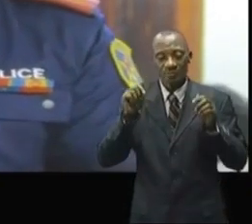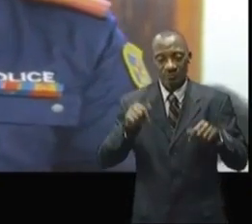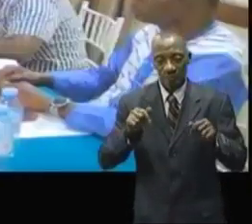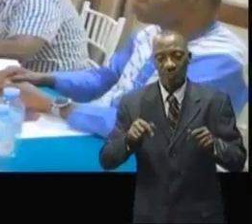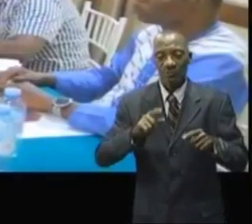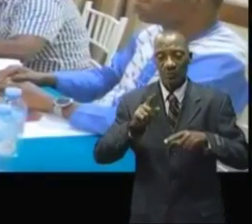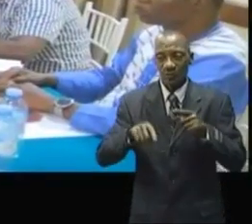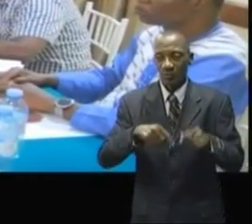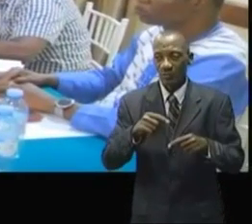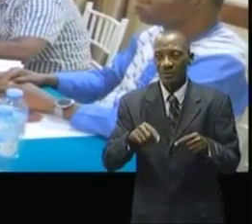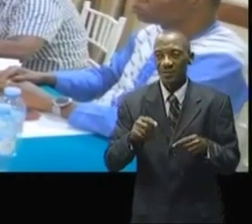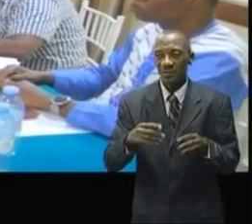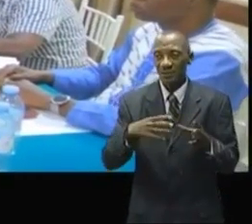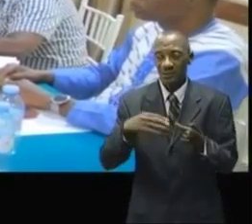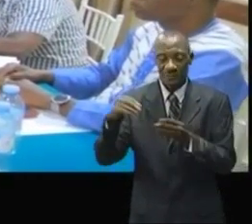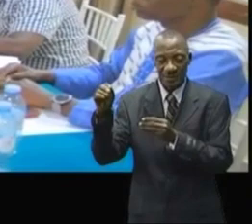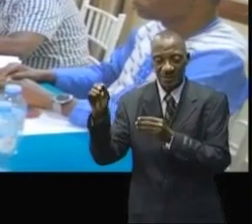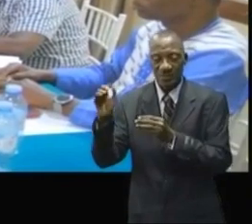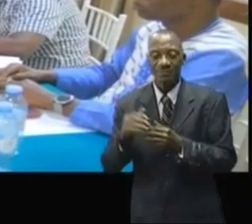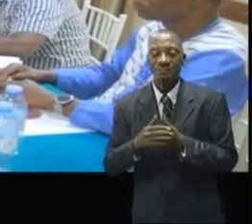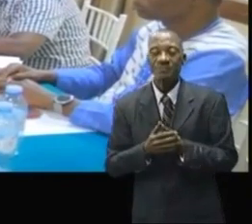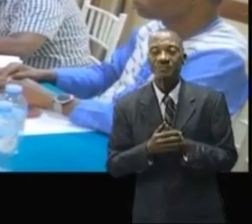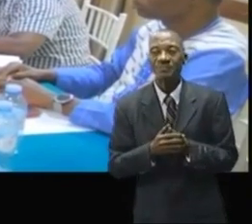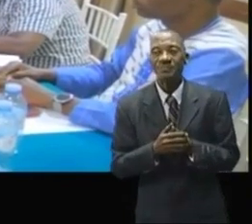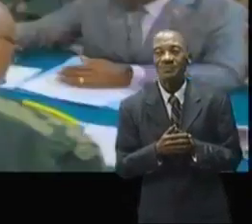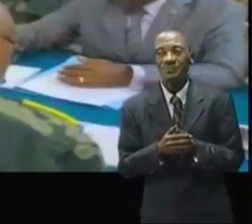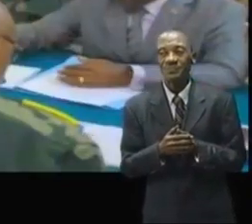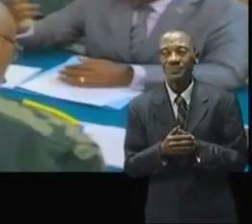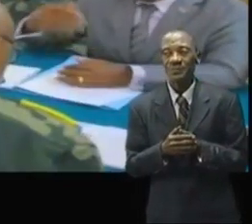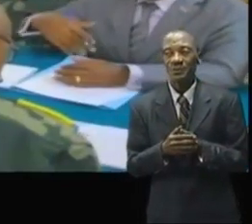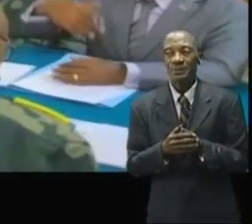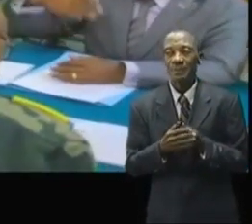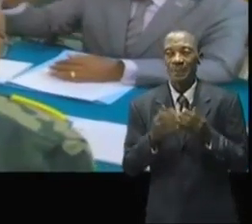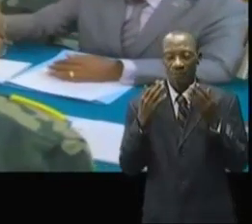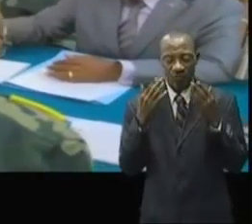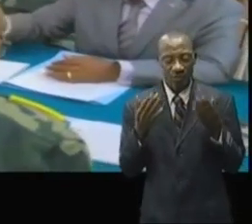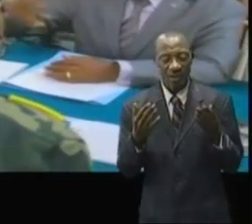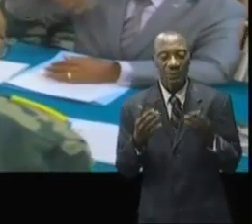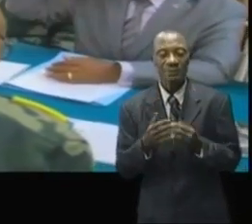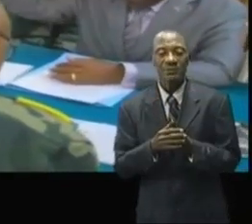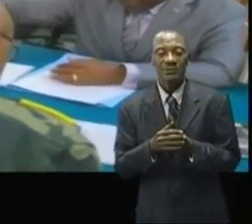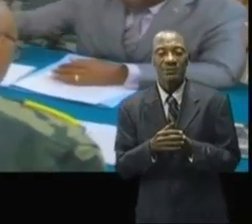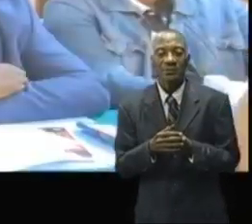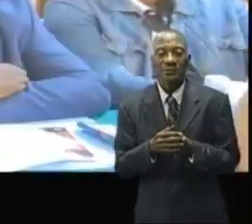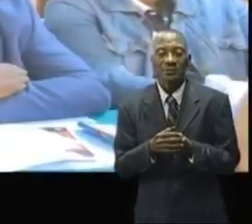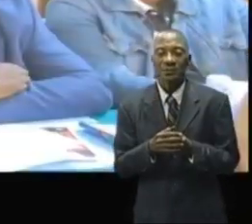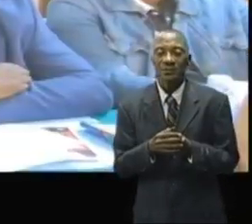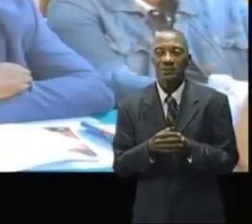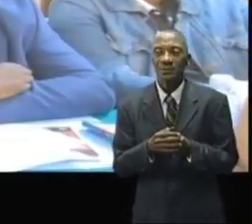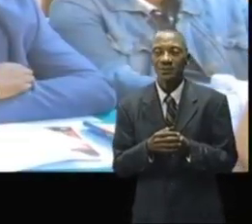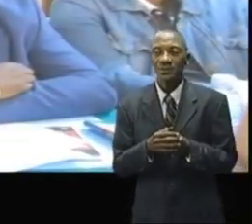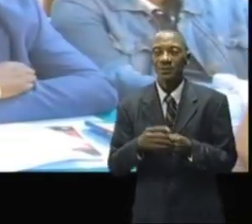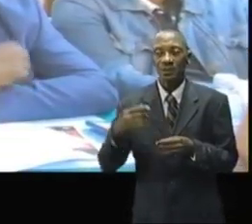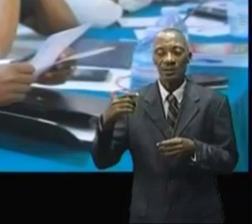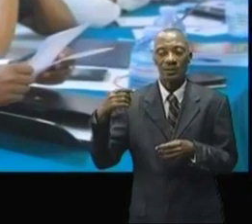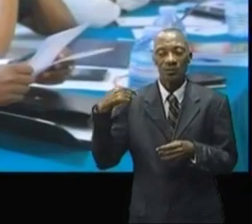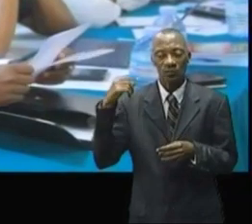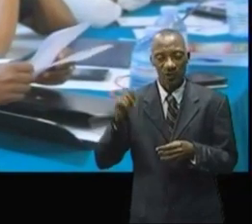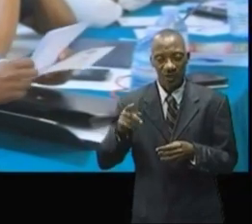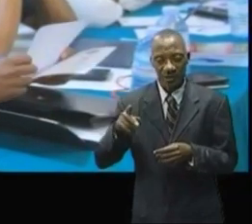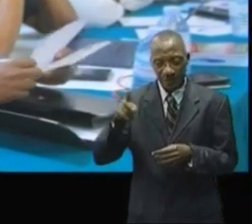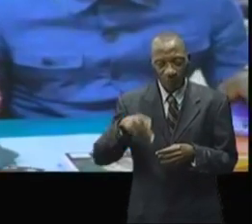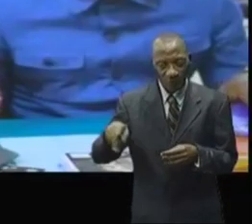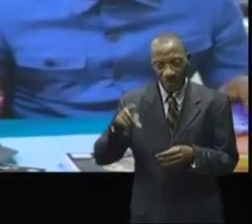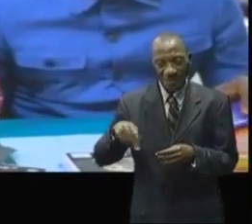pays. Notons que cette équipe provinciale intégrée de transition est composée notamment du gouvernement provincial, de la